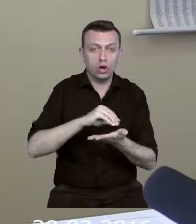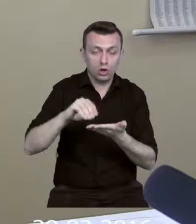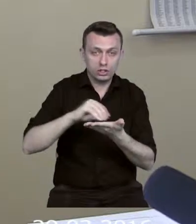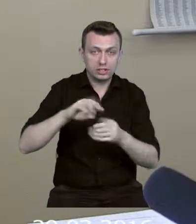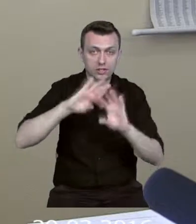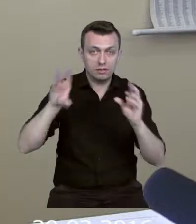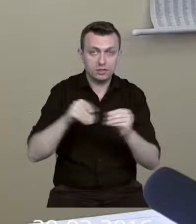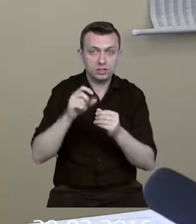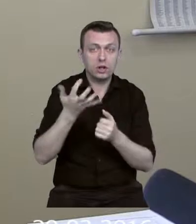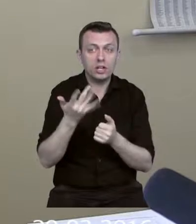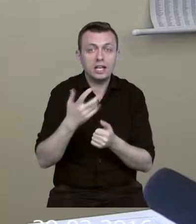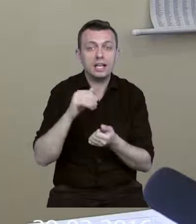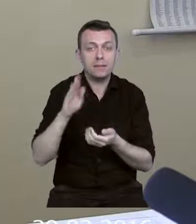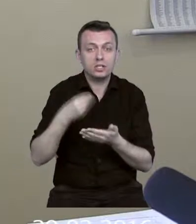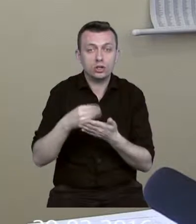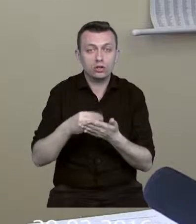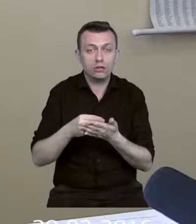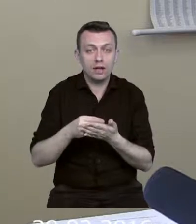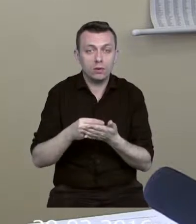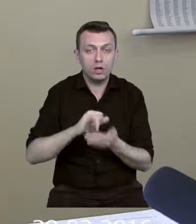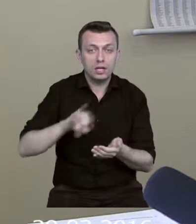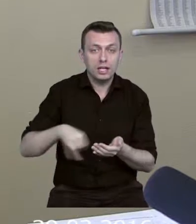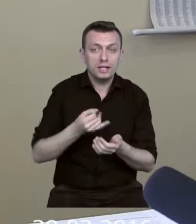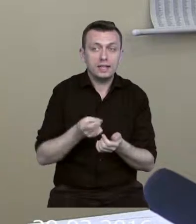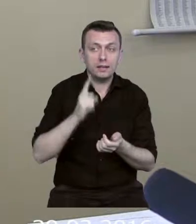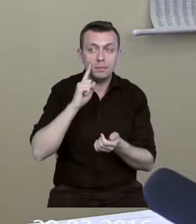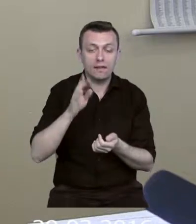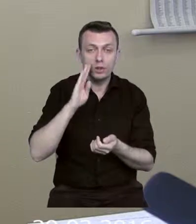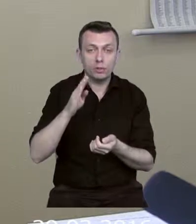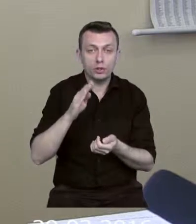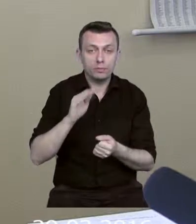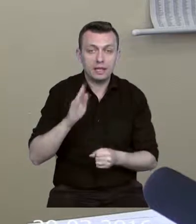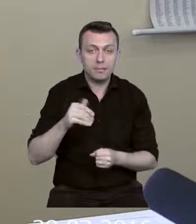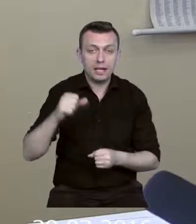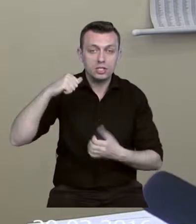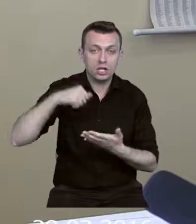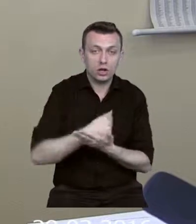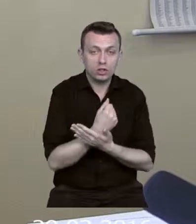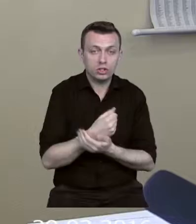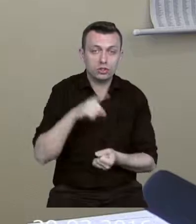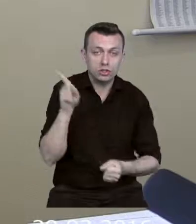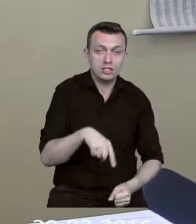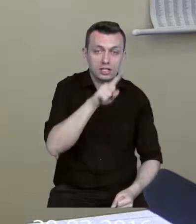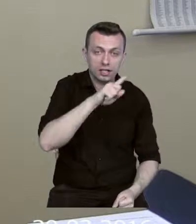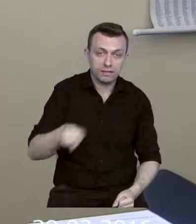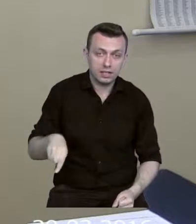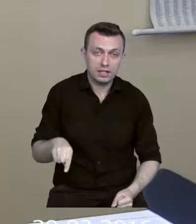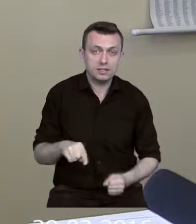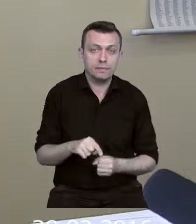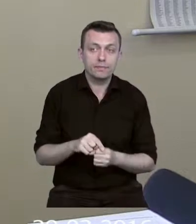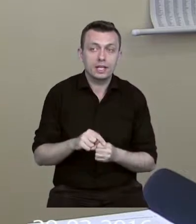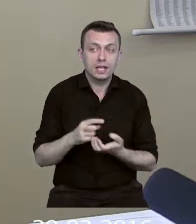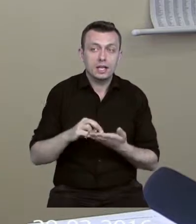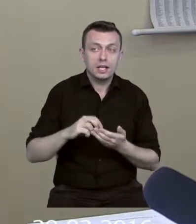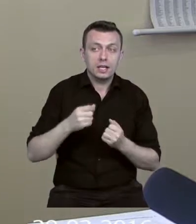pieniądzach rozmawiamy i będziemy ten projekt składali. I wtedy najprawdopodobniej będzie konieczność likwidacji placu